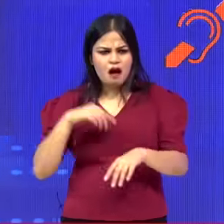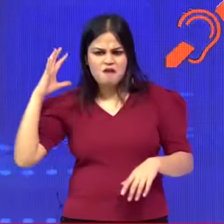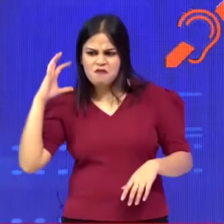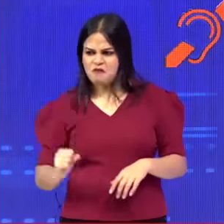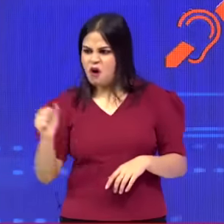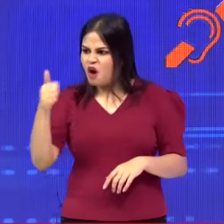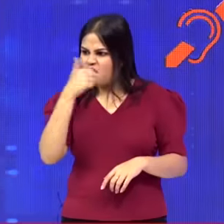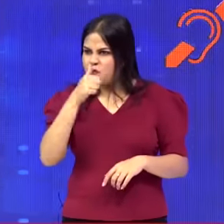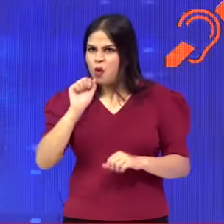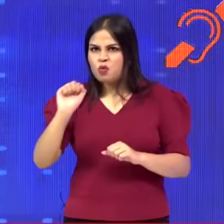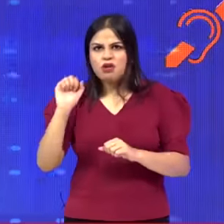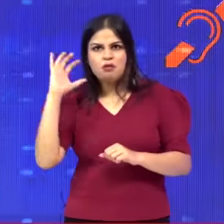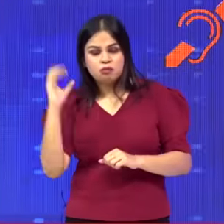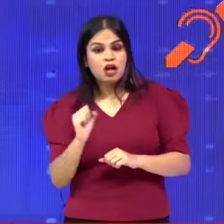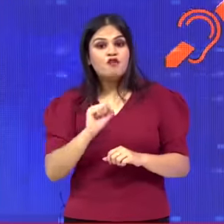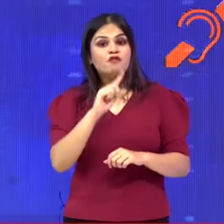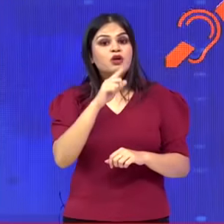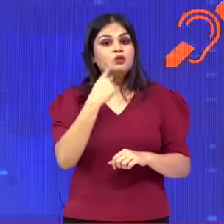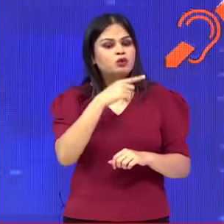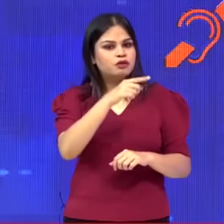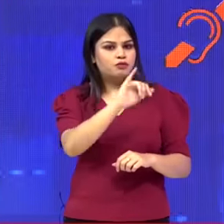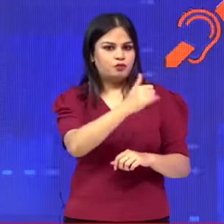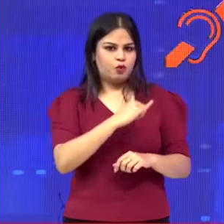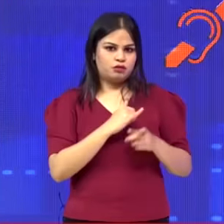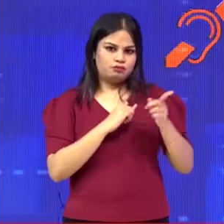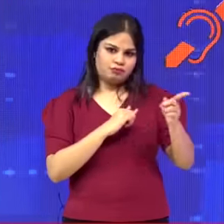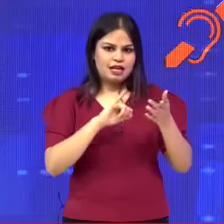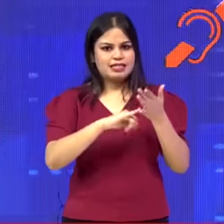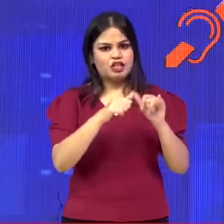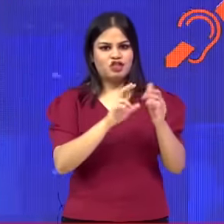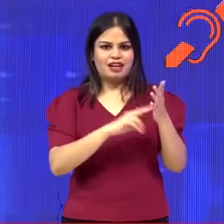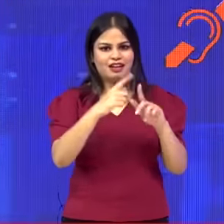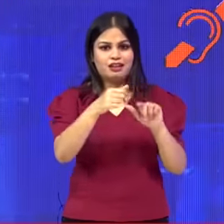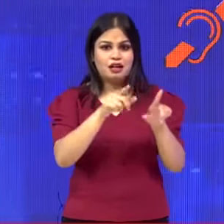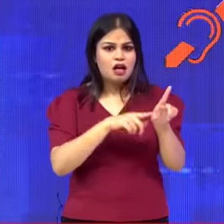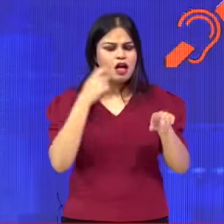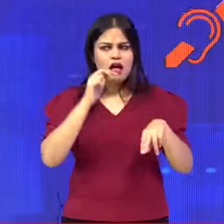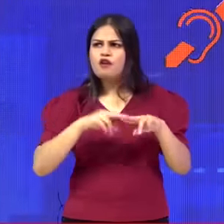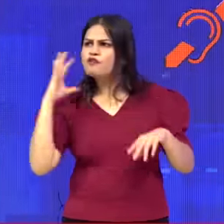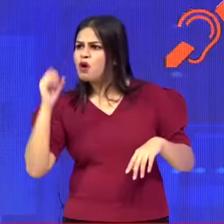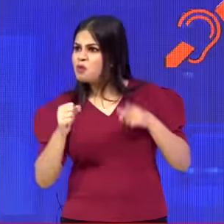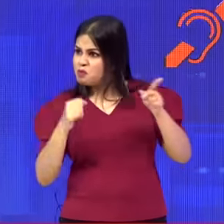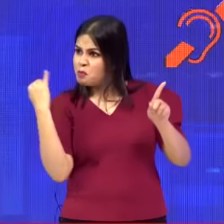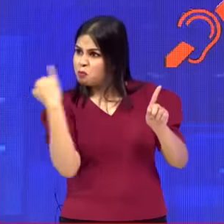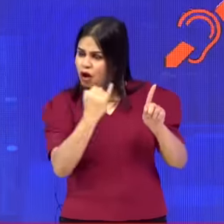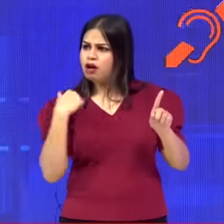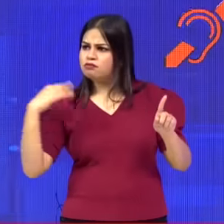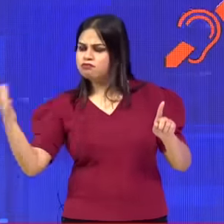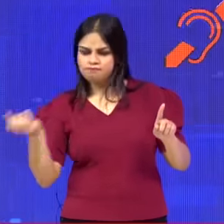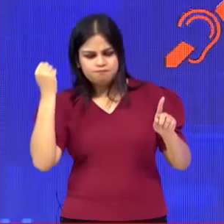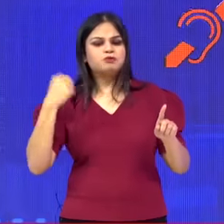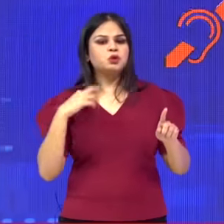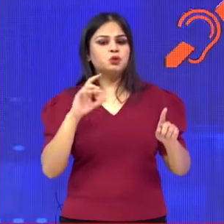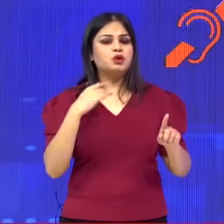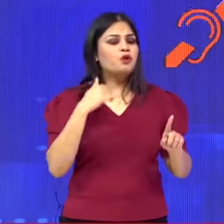मेरे बारे में तो पहला फ़ोन उनका आता है, फिर जब जब मैं उनके बारे में सुनता हूँ तो मैं उनको फ़ोन